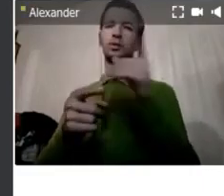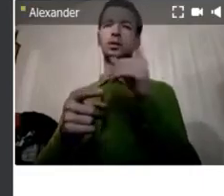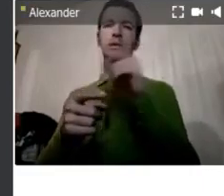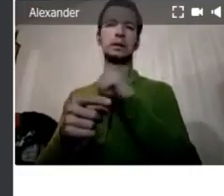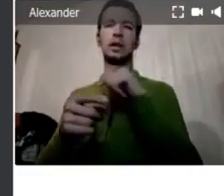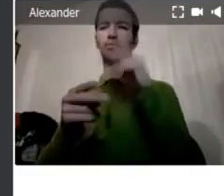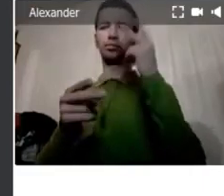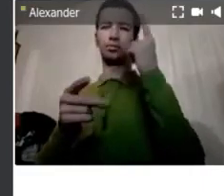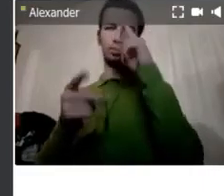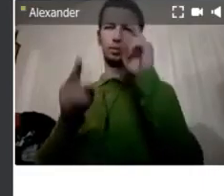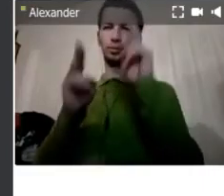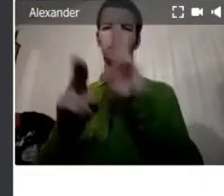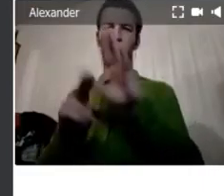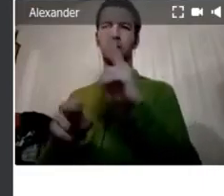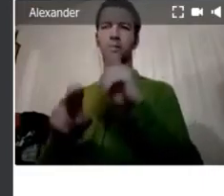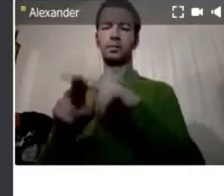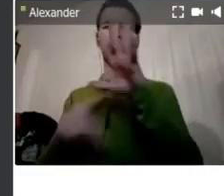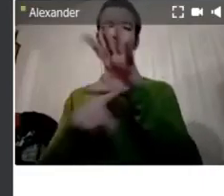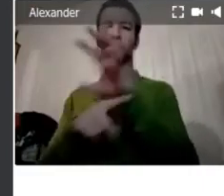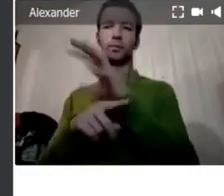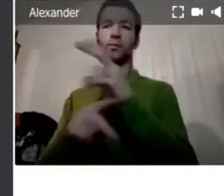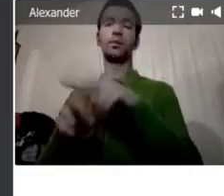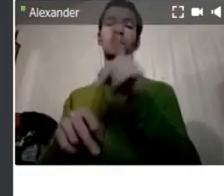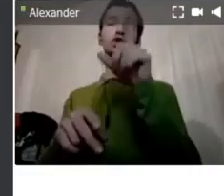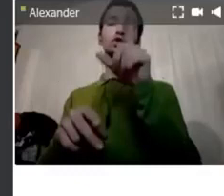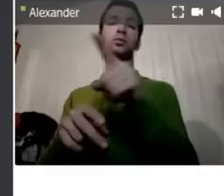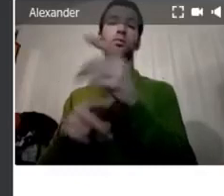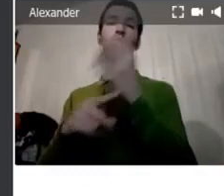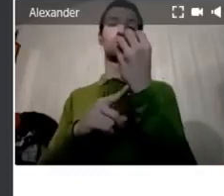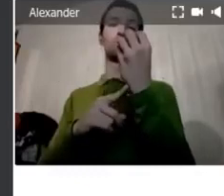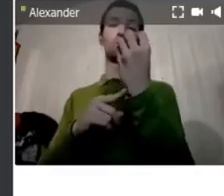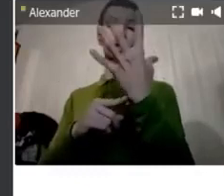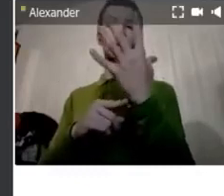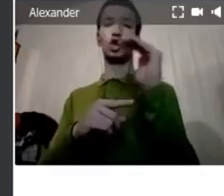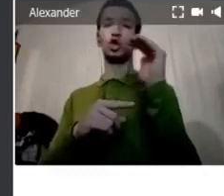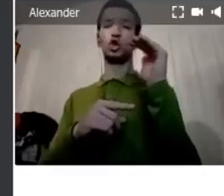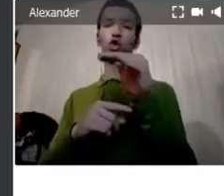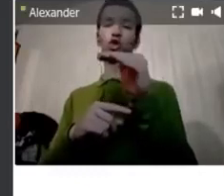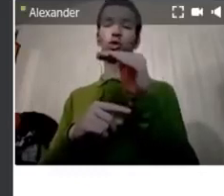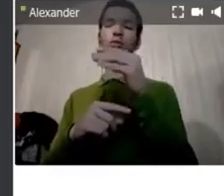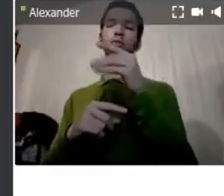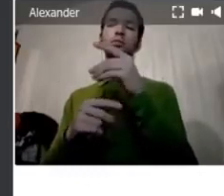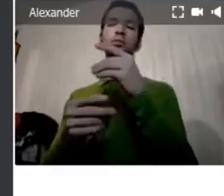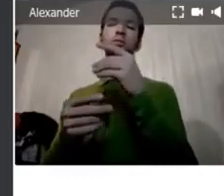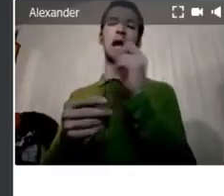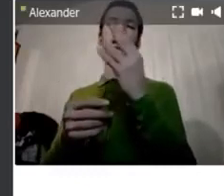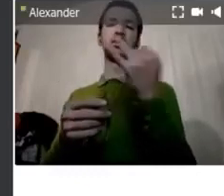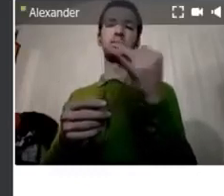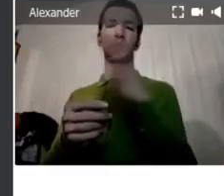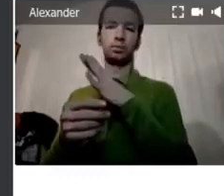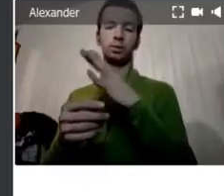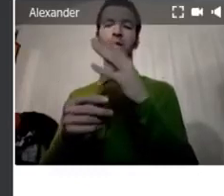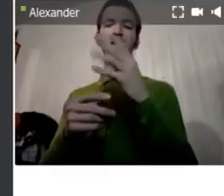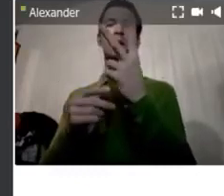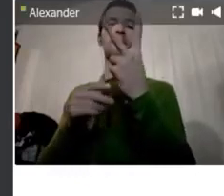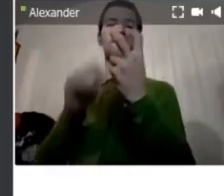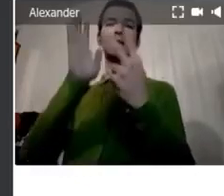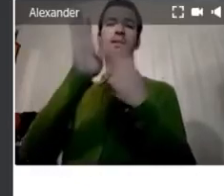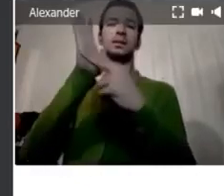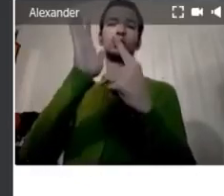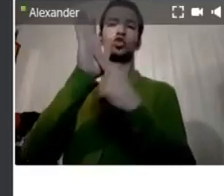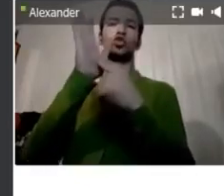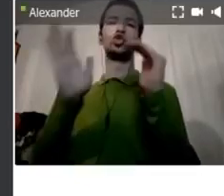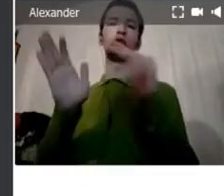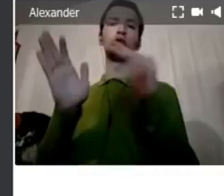потихонечку себе еще и докупил ценных бумаг, в том числе через программу отдельную, я потом о ней скажу. Его